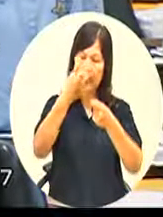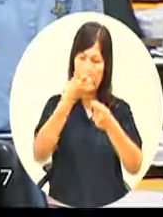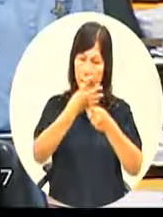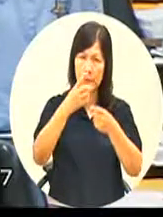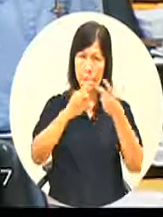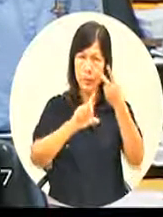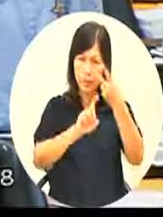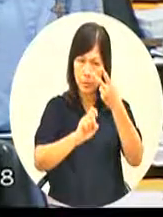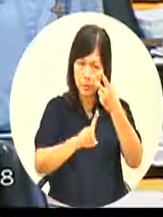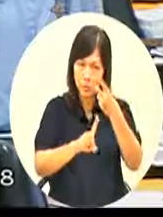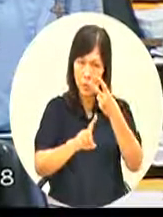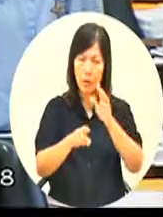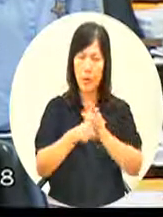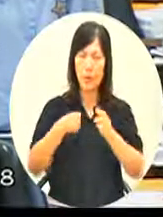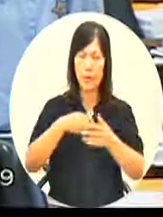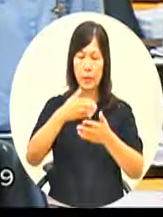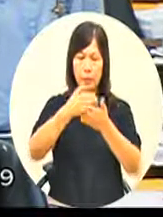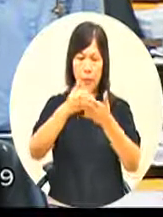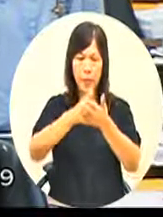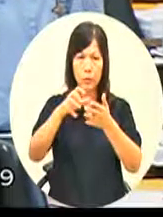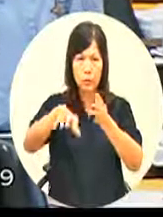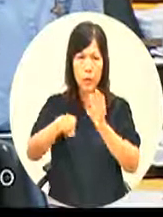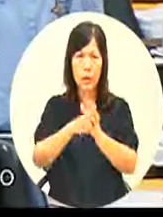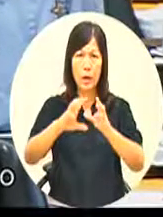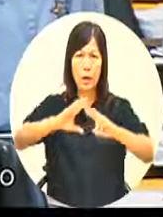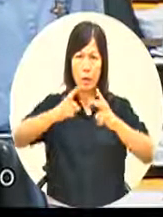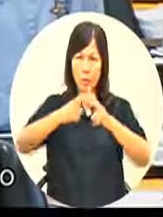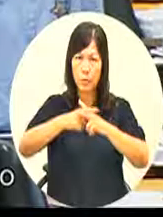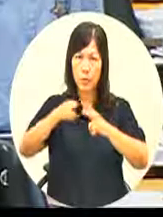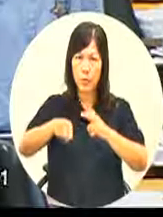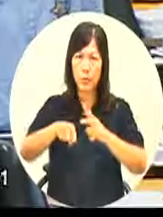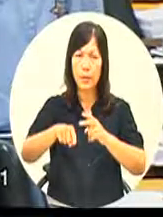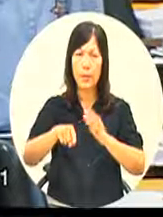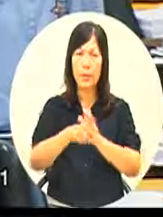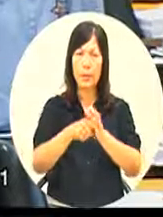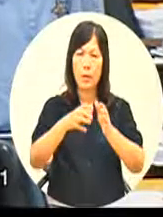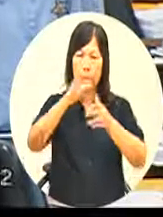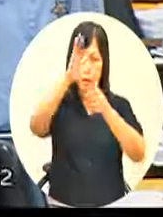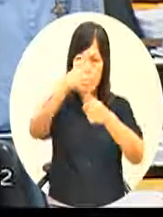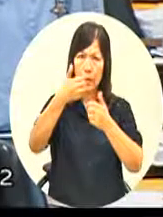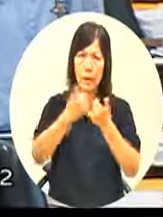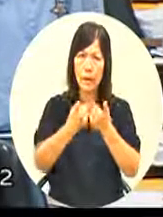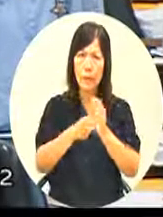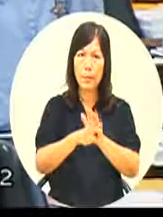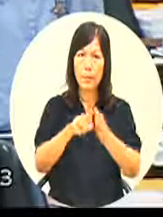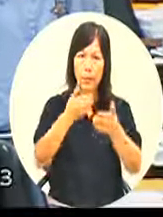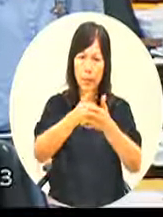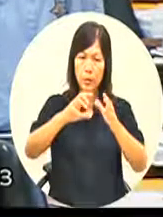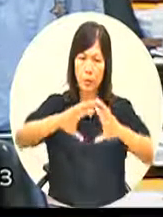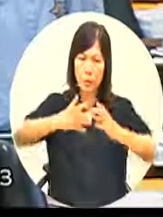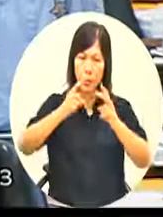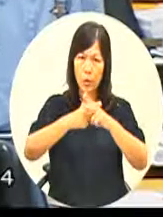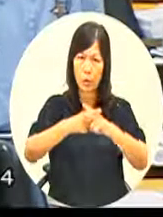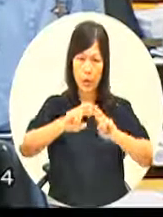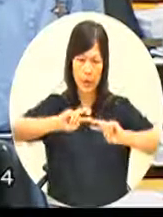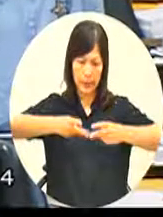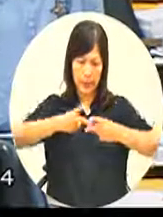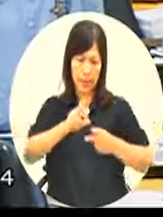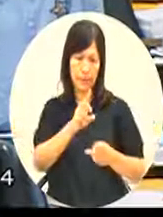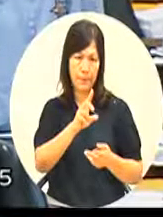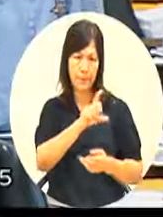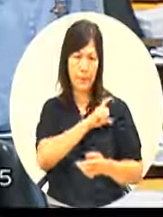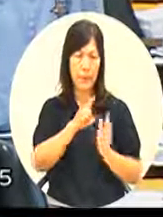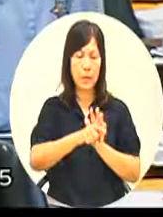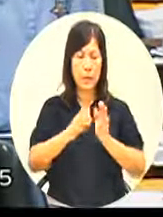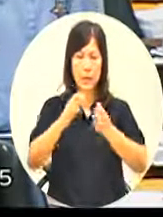两个人在美术馆国小遐有召开那个美术馆国小证明的记者会，然